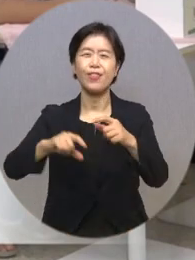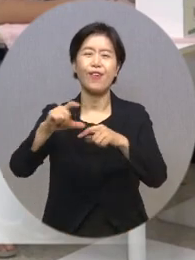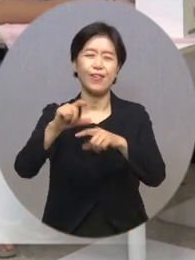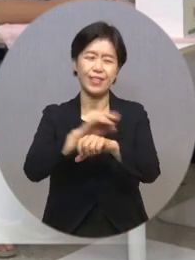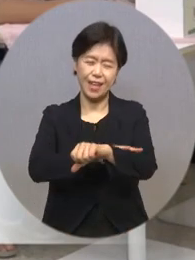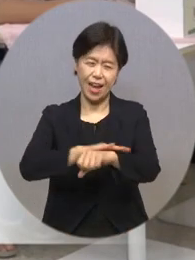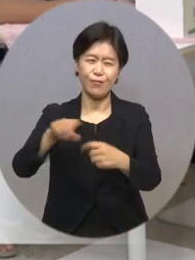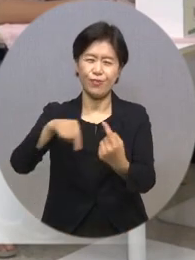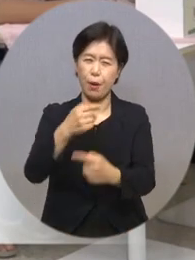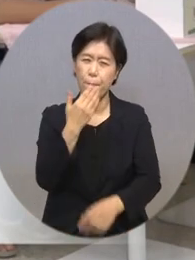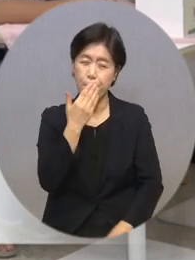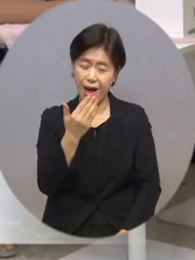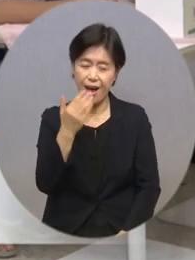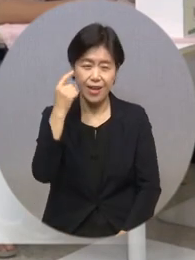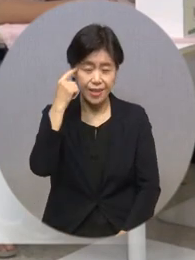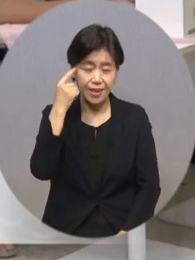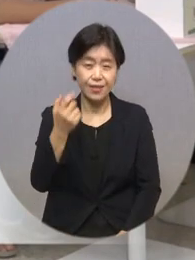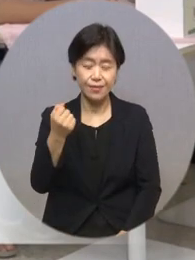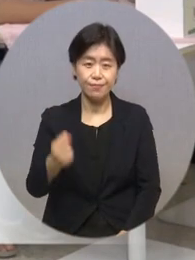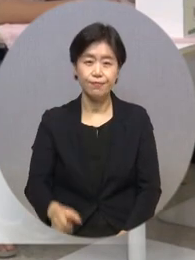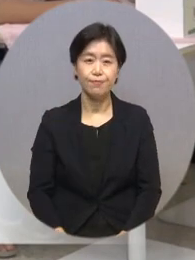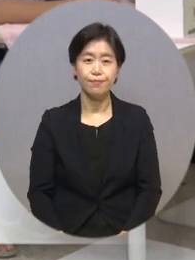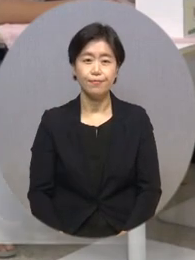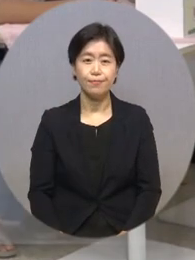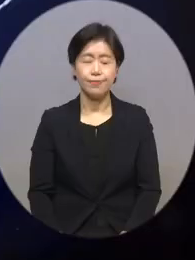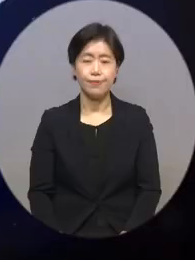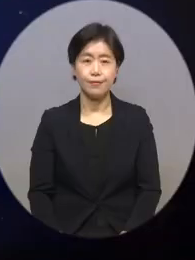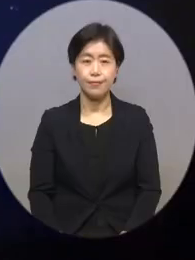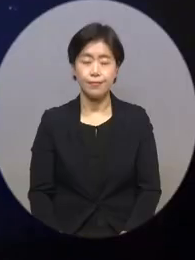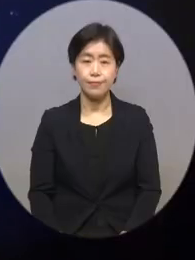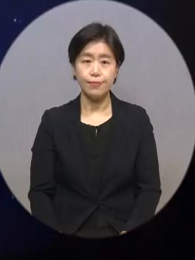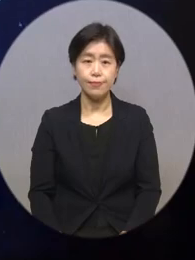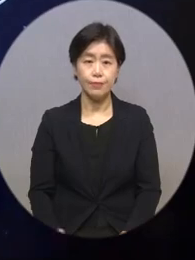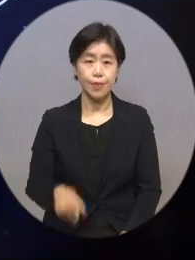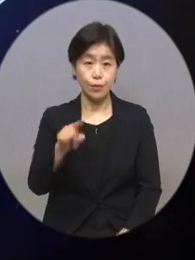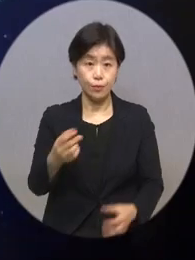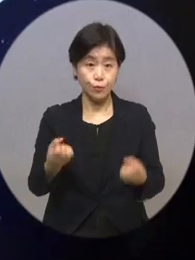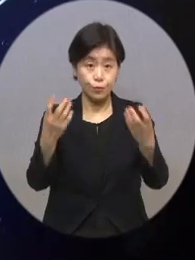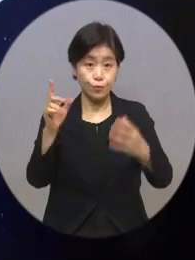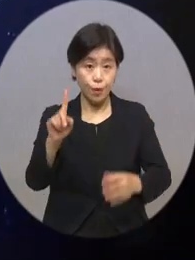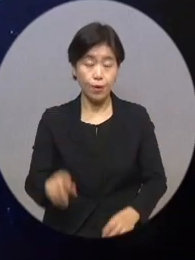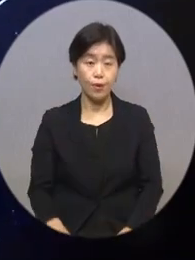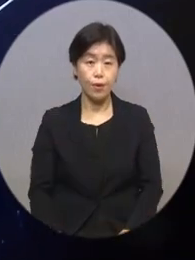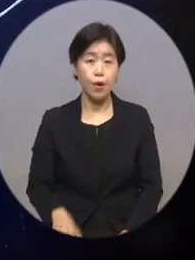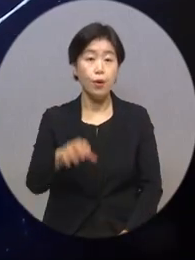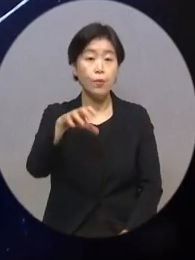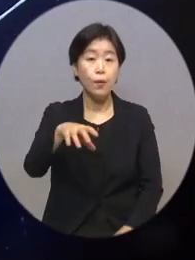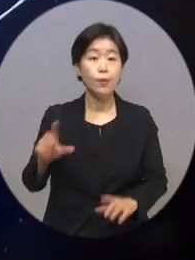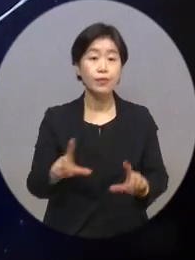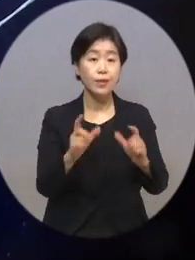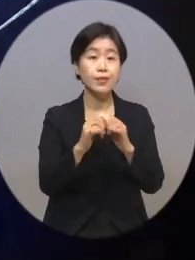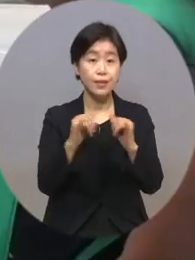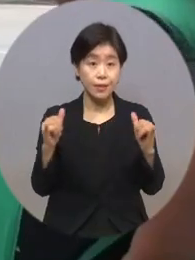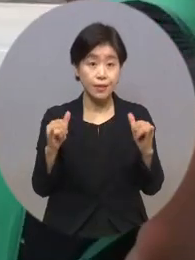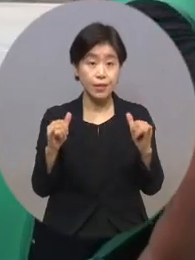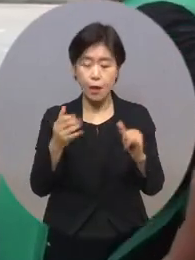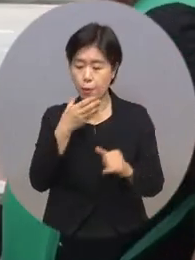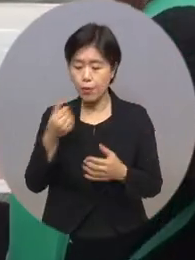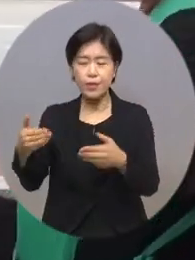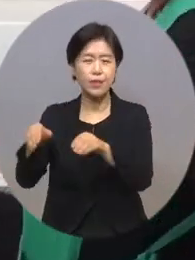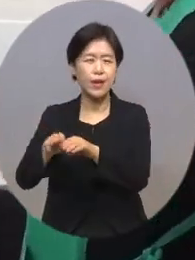있었으면 좋겠다라는 각오도 한번 다지게 되었습니다. 반딧불 축제는 녹양 주민들이 복지관과